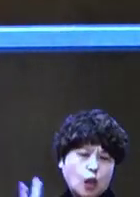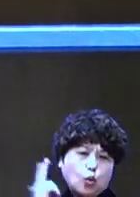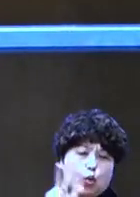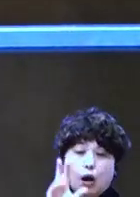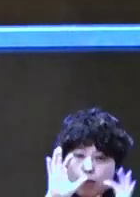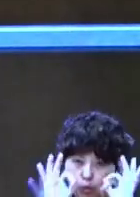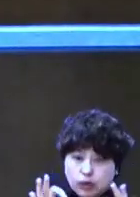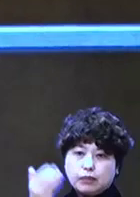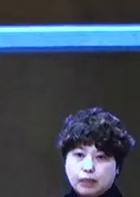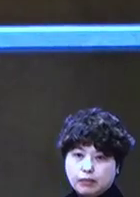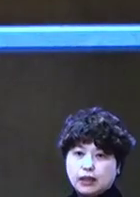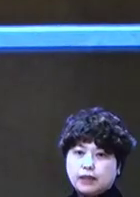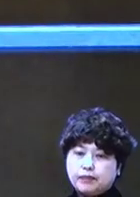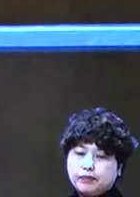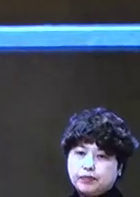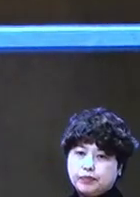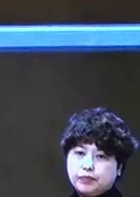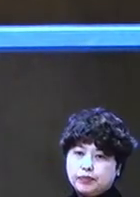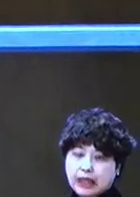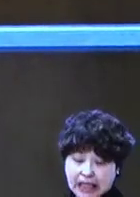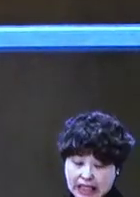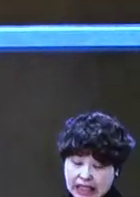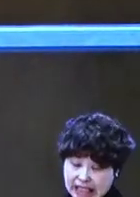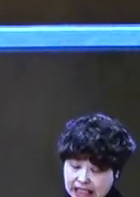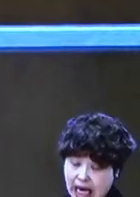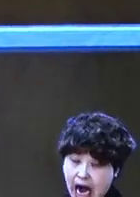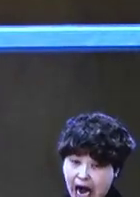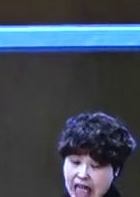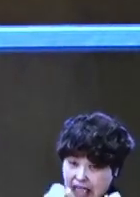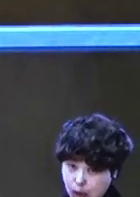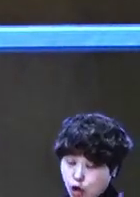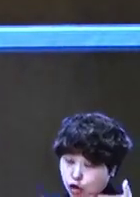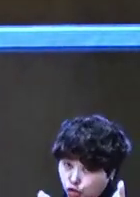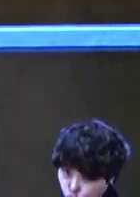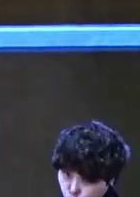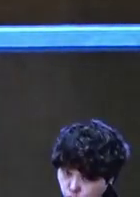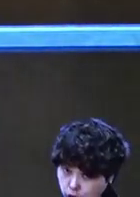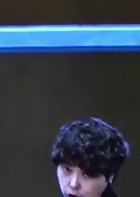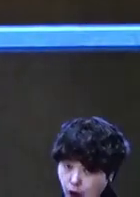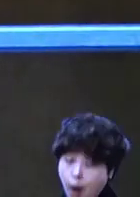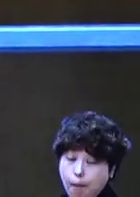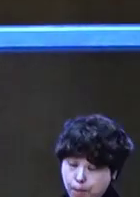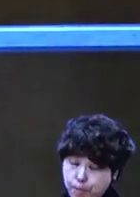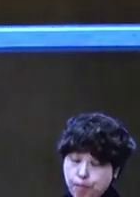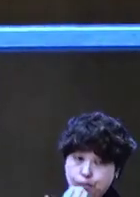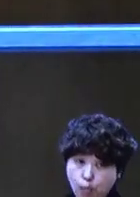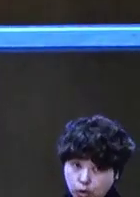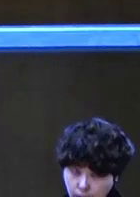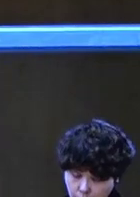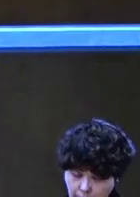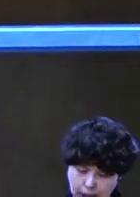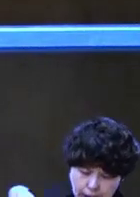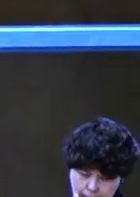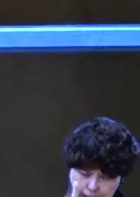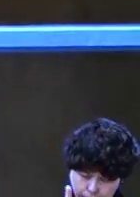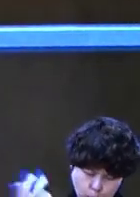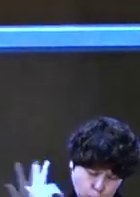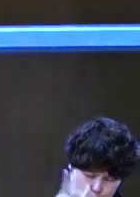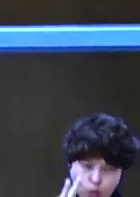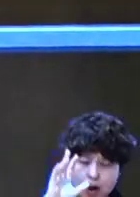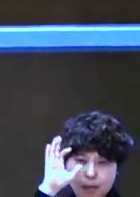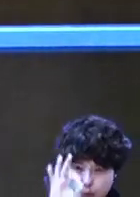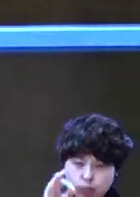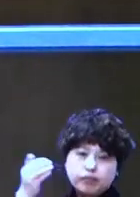마십시오. 일할 기회를 준 도민들에게 보답할 길이 무엇인지 다시 한번 되돌아가 주시길